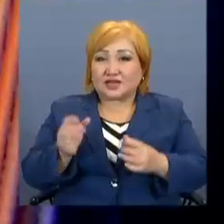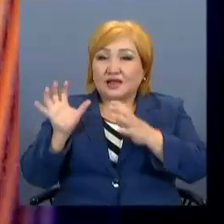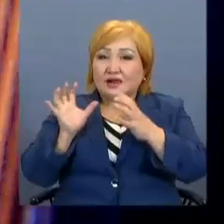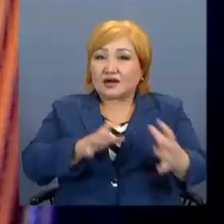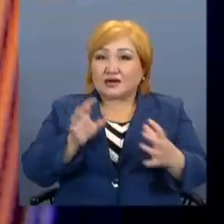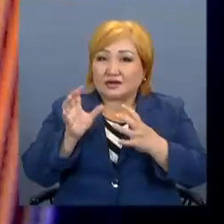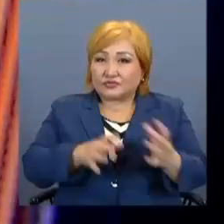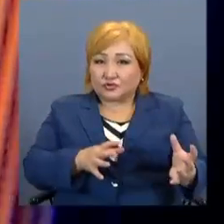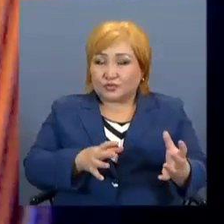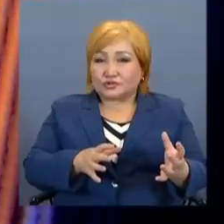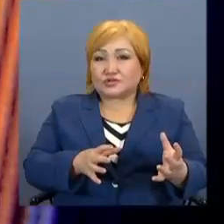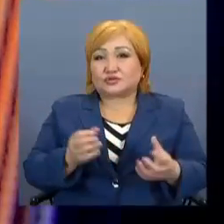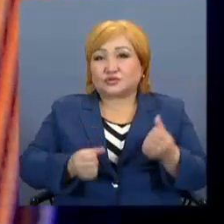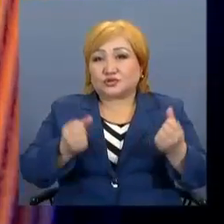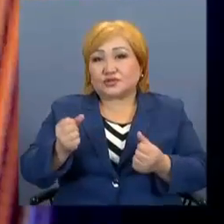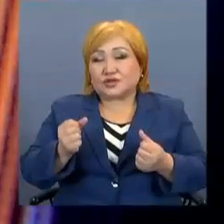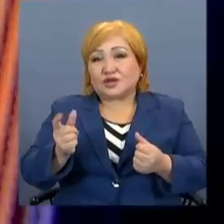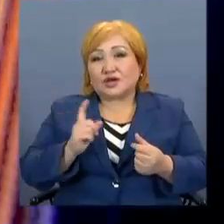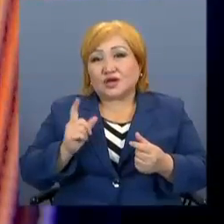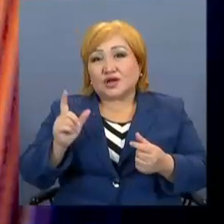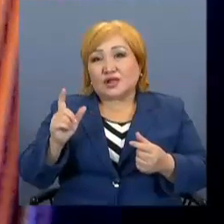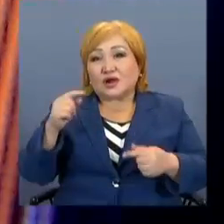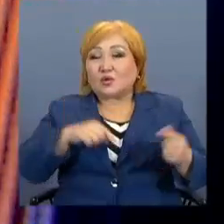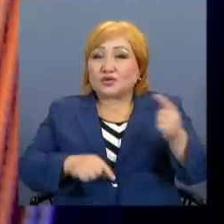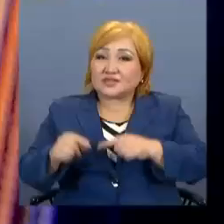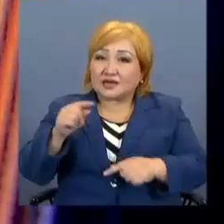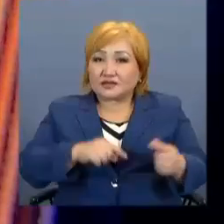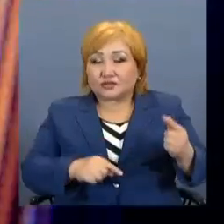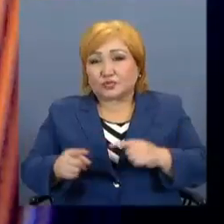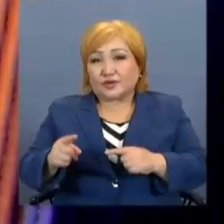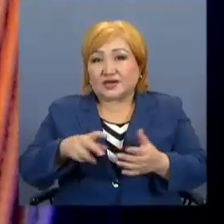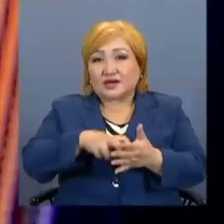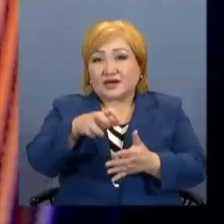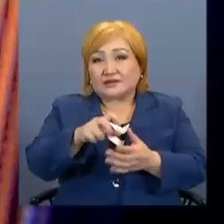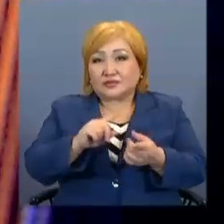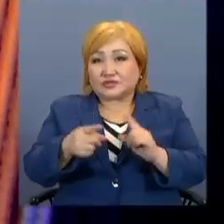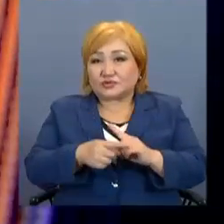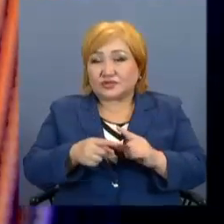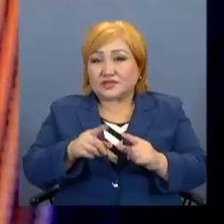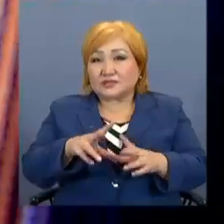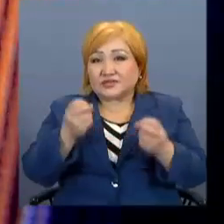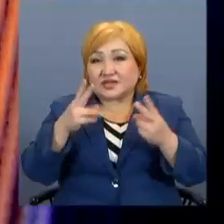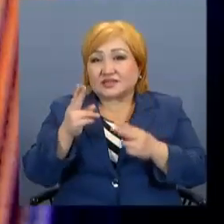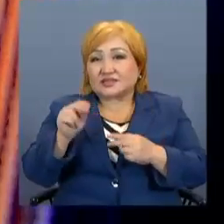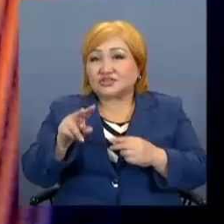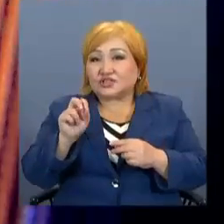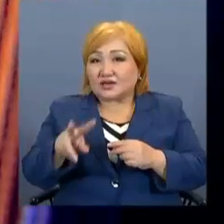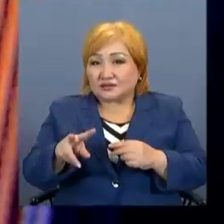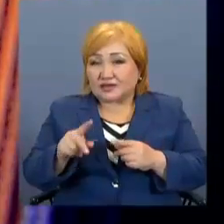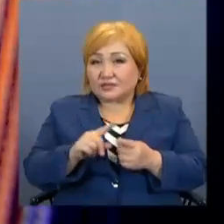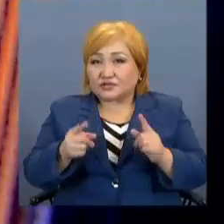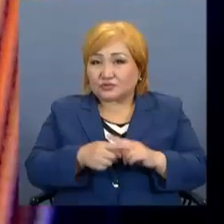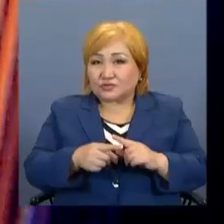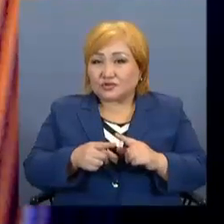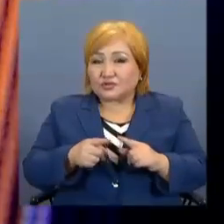хат алмасып отыру үшін ортақ бір чат ашып алғандықтары, олардың сіздердің арнайы тексеріске шыққан кездегі бір-бірімен